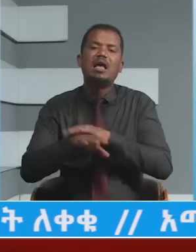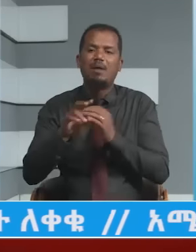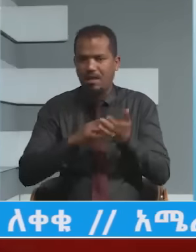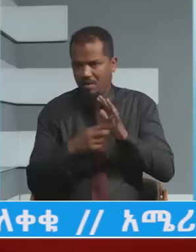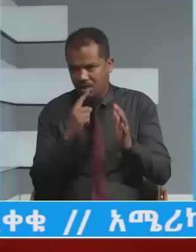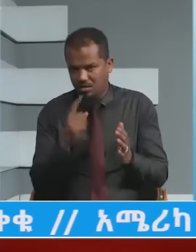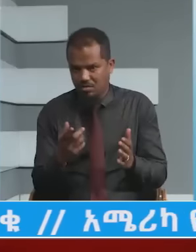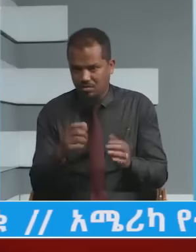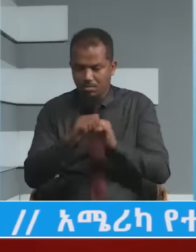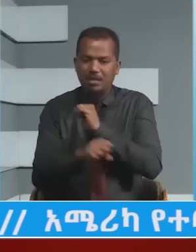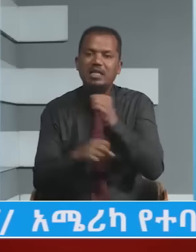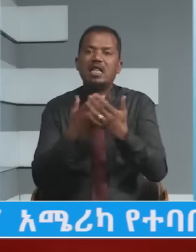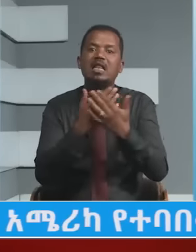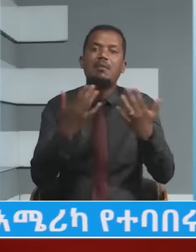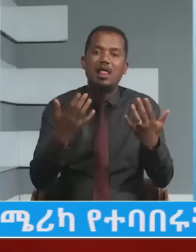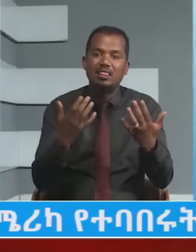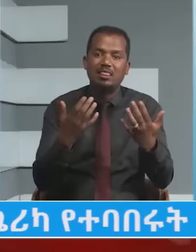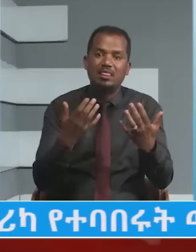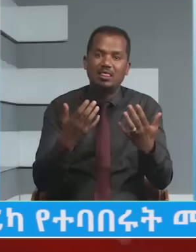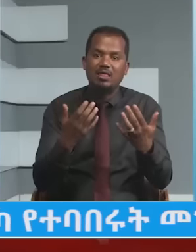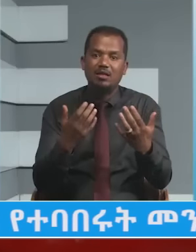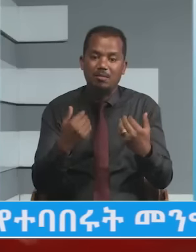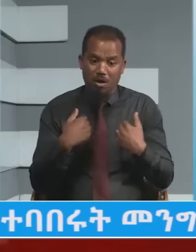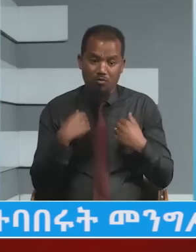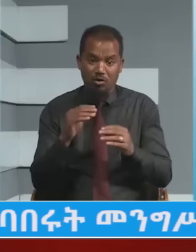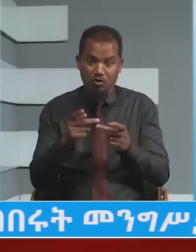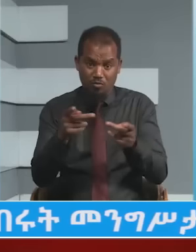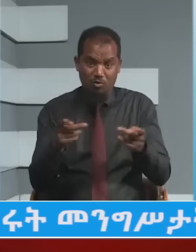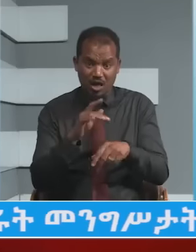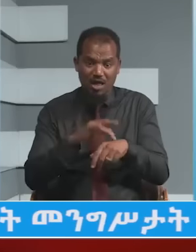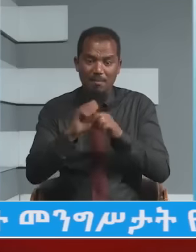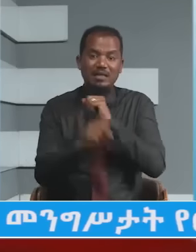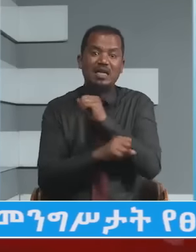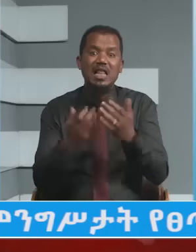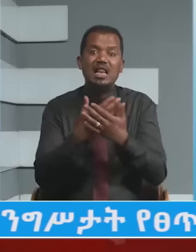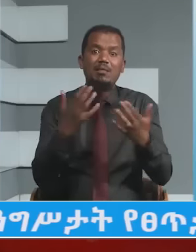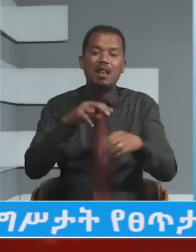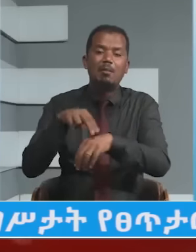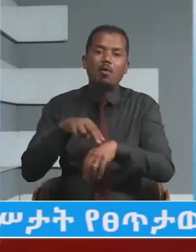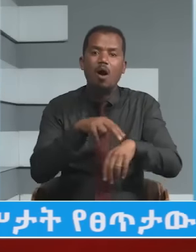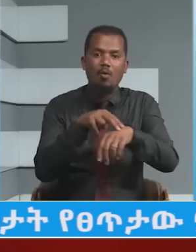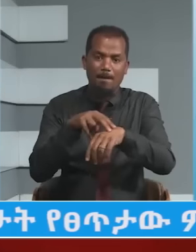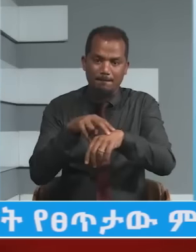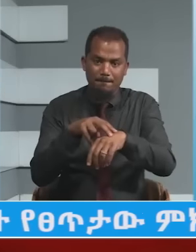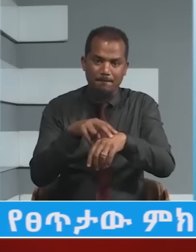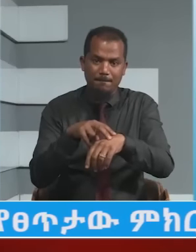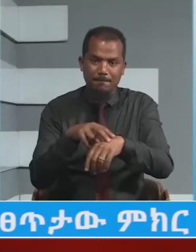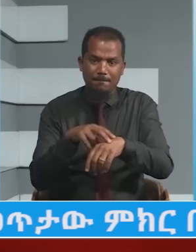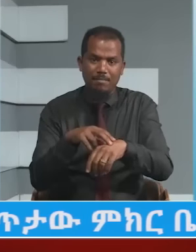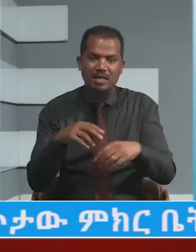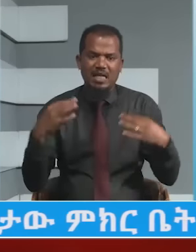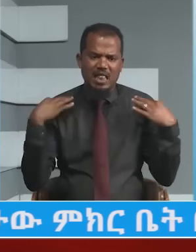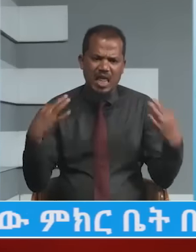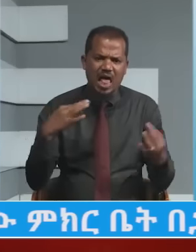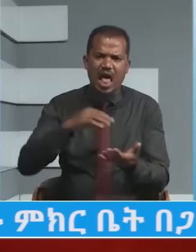ይገባል ማለት ነው። መሰረተ ልማቶች አውስ ይብረተቡ ባሉበት ቦታ ላይ መሰረተ ልማቶችን የማቋቋም